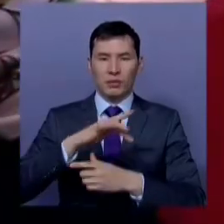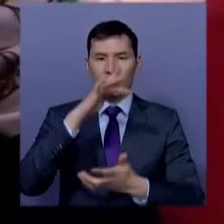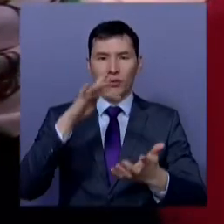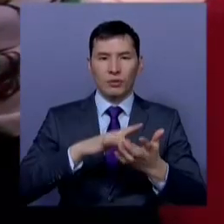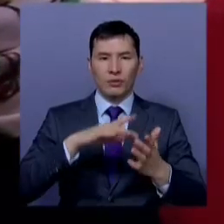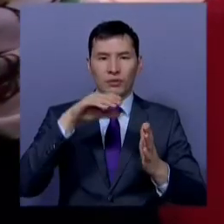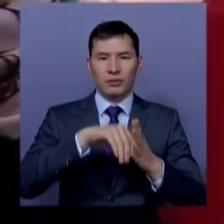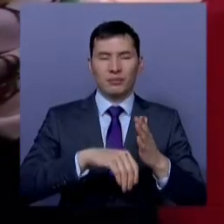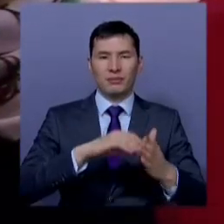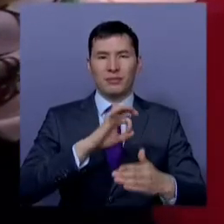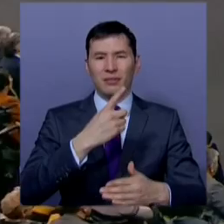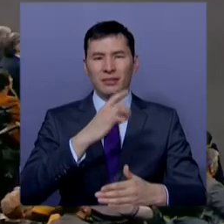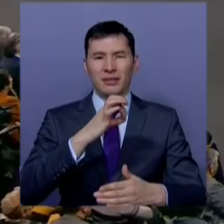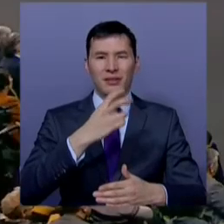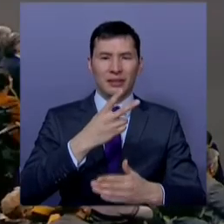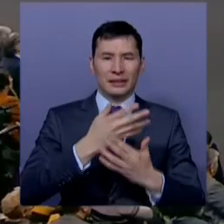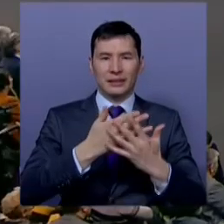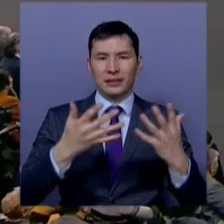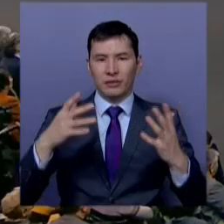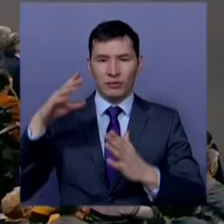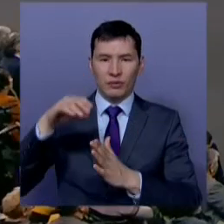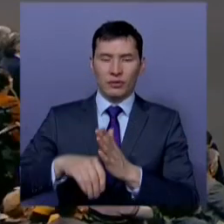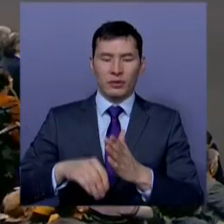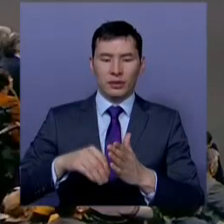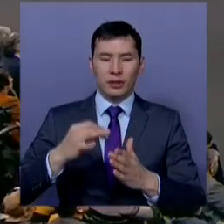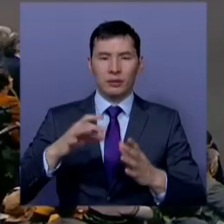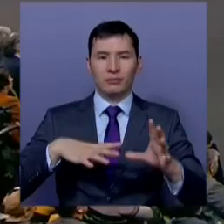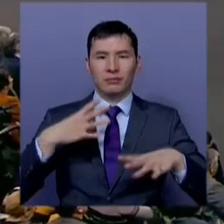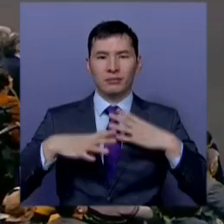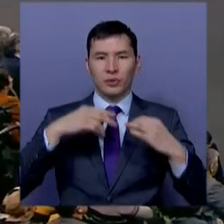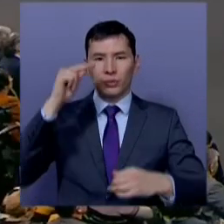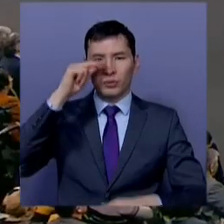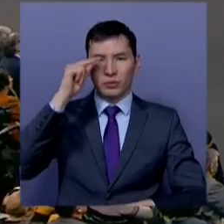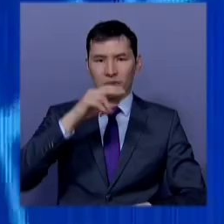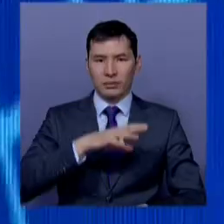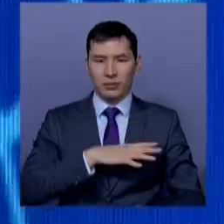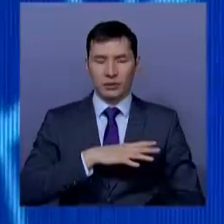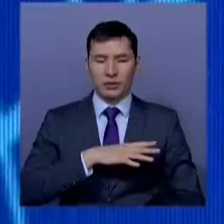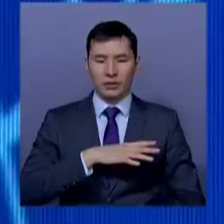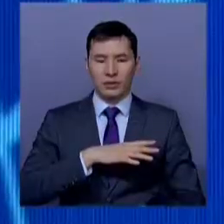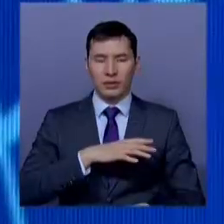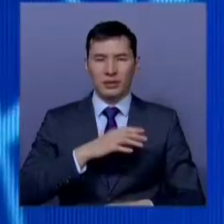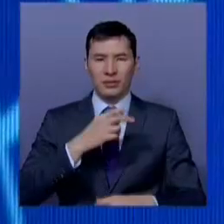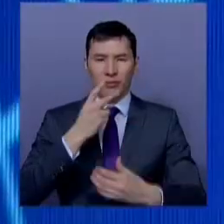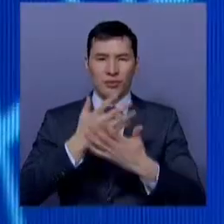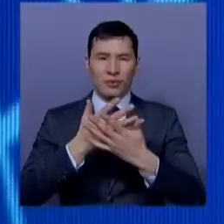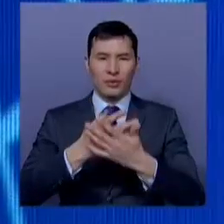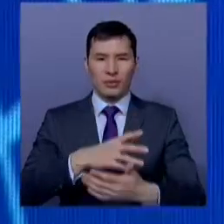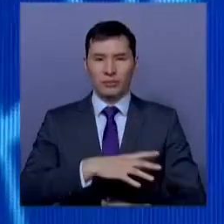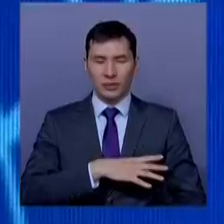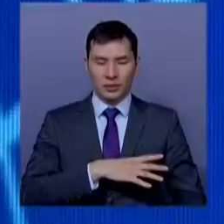туда вовлечены. Несколько учений провели. Ну, мы это все в печати показываем.